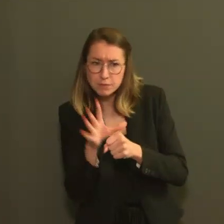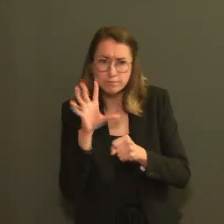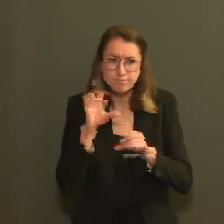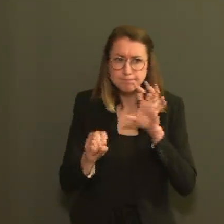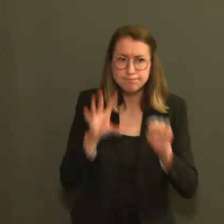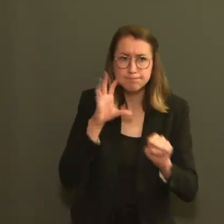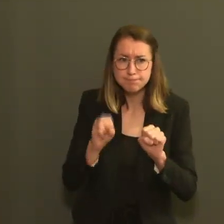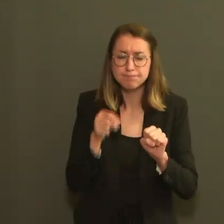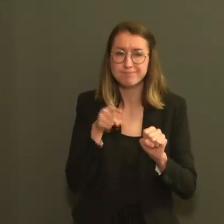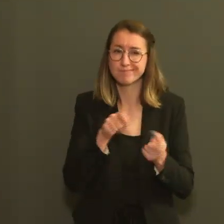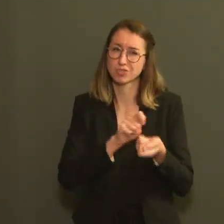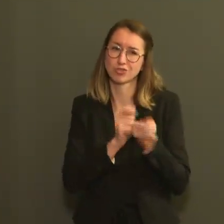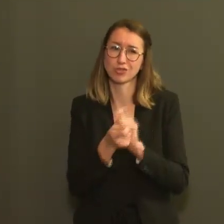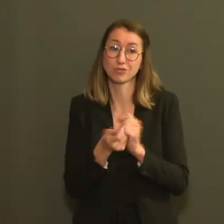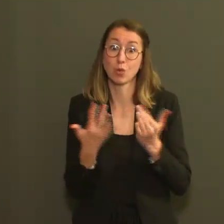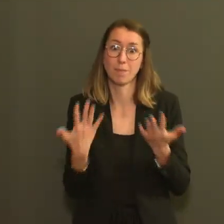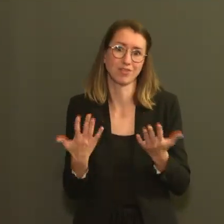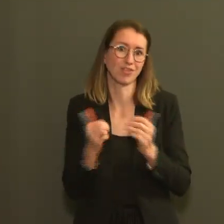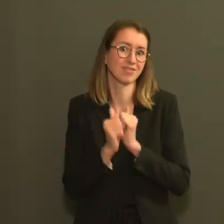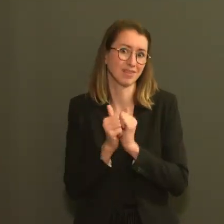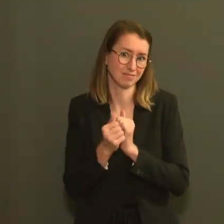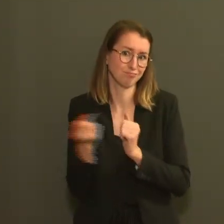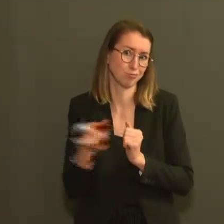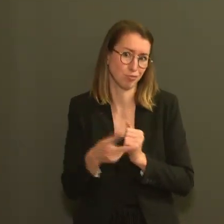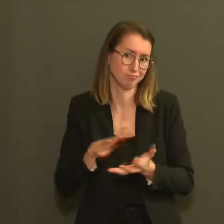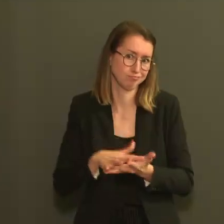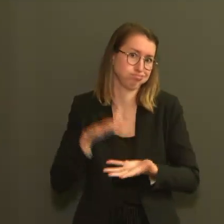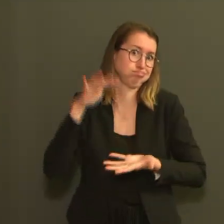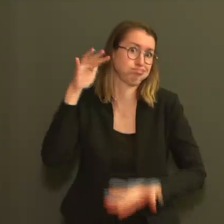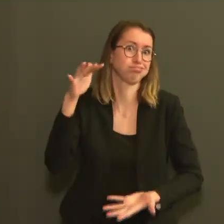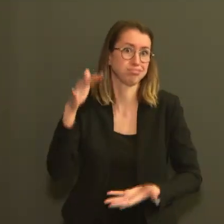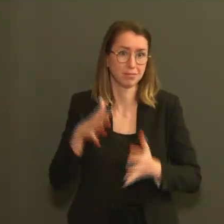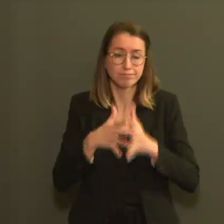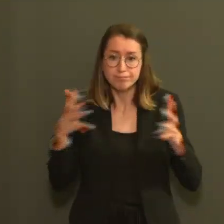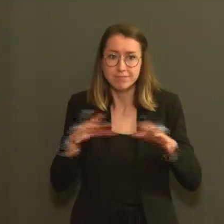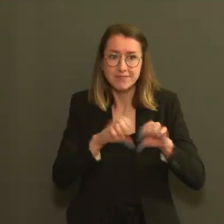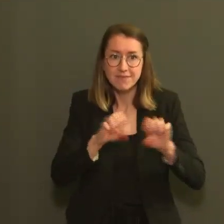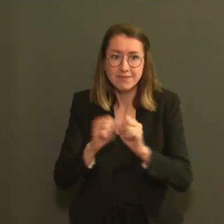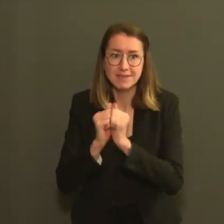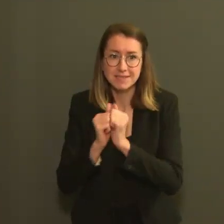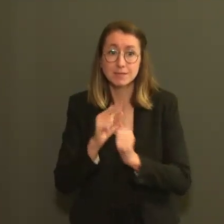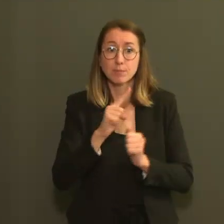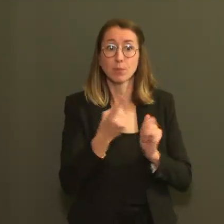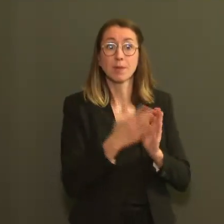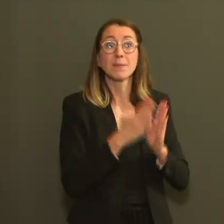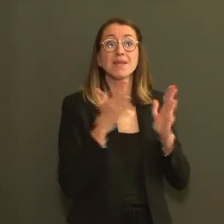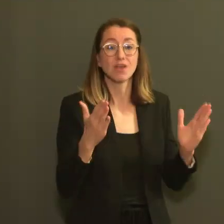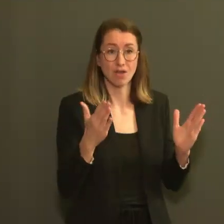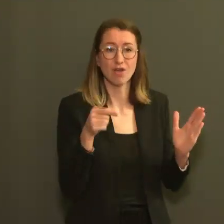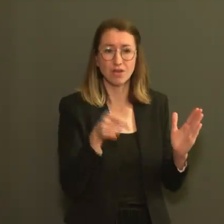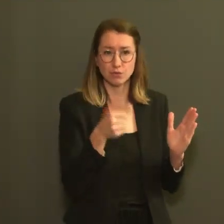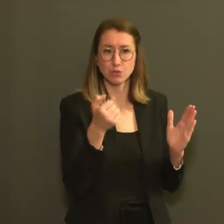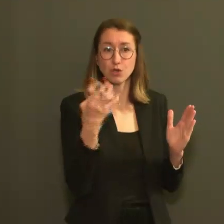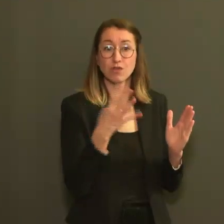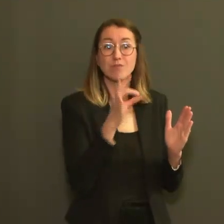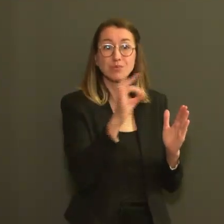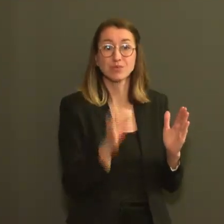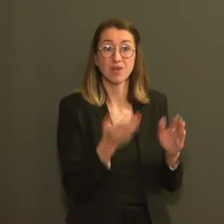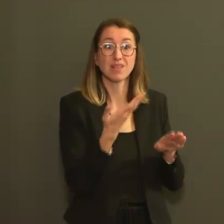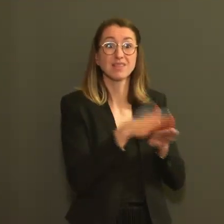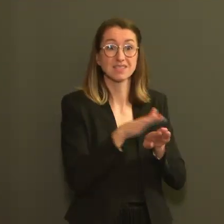autres. Lors de la première période, on avait 69% des décès qui étaient confirmés par